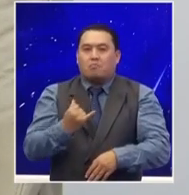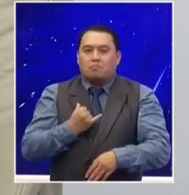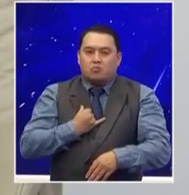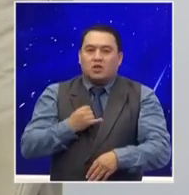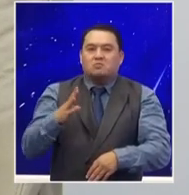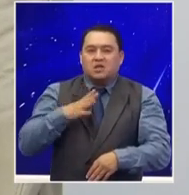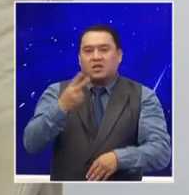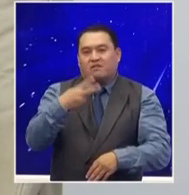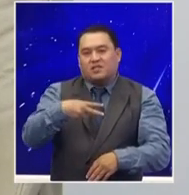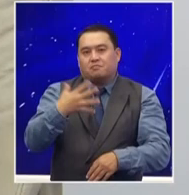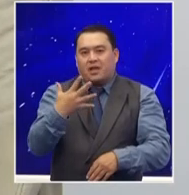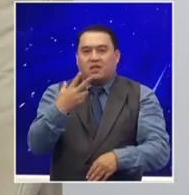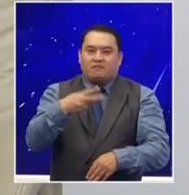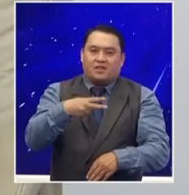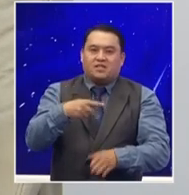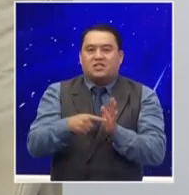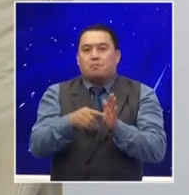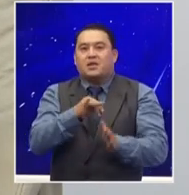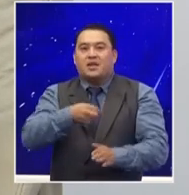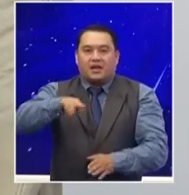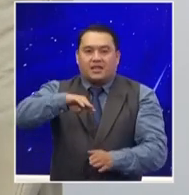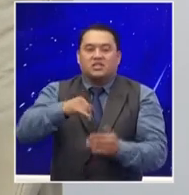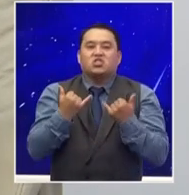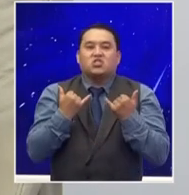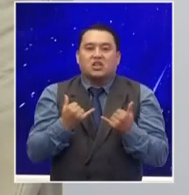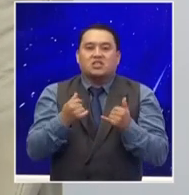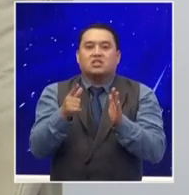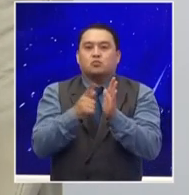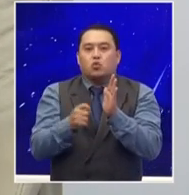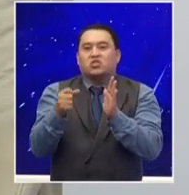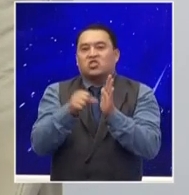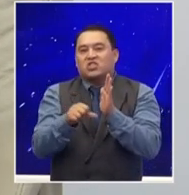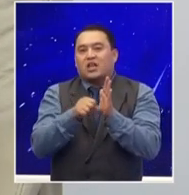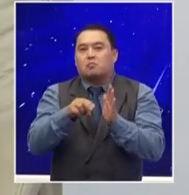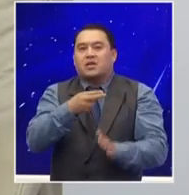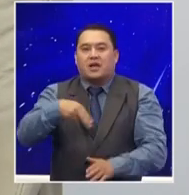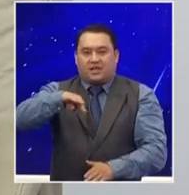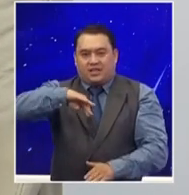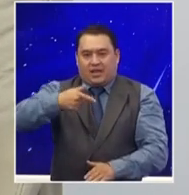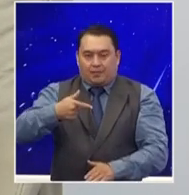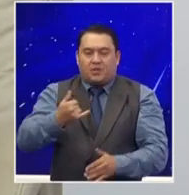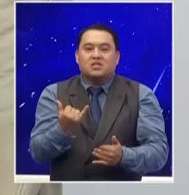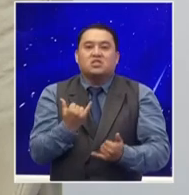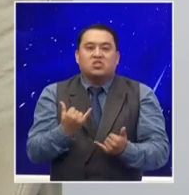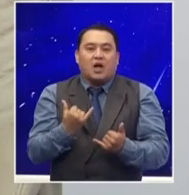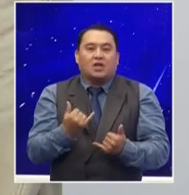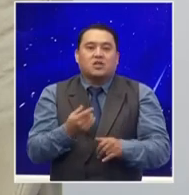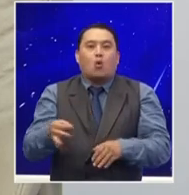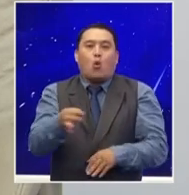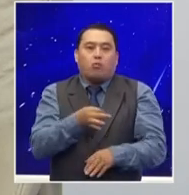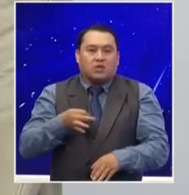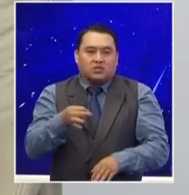где-то 25-27 миллиардов тенге. Сейчас 760 миллиардов. Вот. И нам для